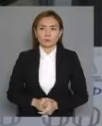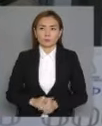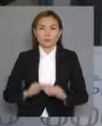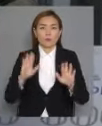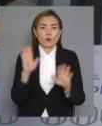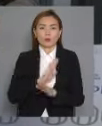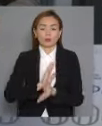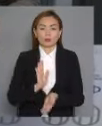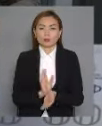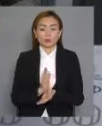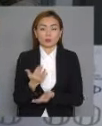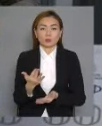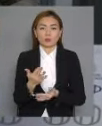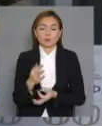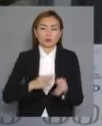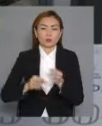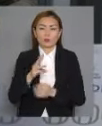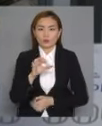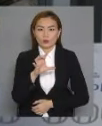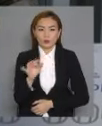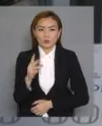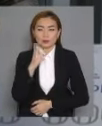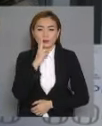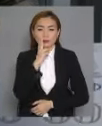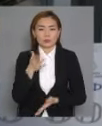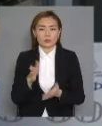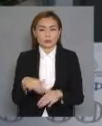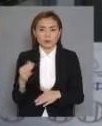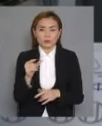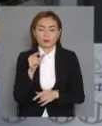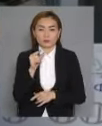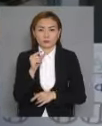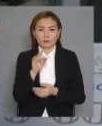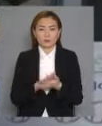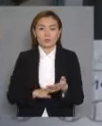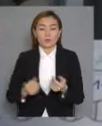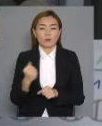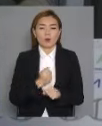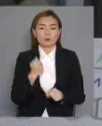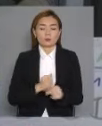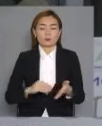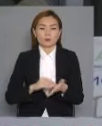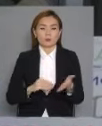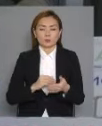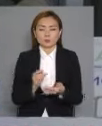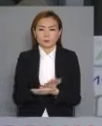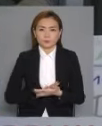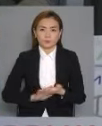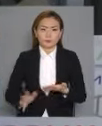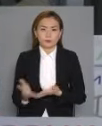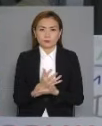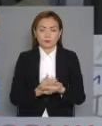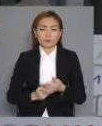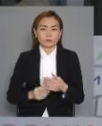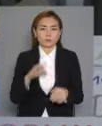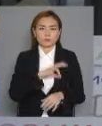ортаны ластайтын темекі қалдықтарын, тұқылдарын оларды қайта өңдеп шығару. Яғни оларды түтіп, оларды тазалап, одан